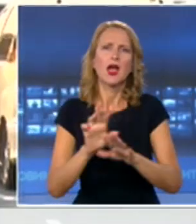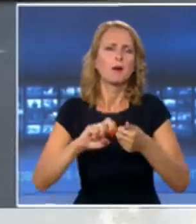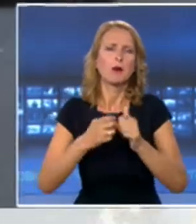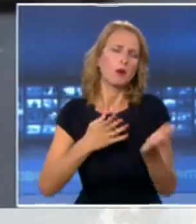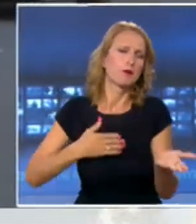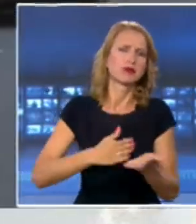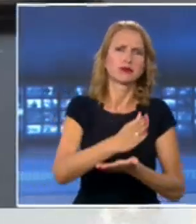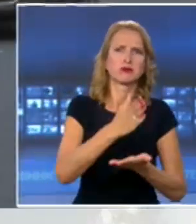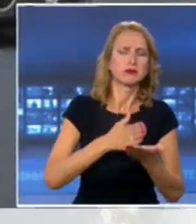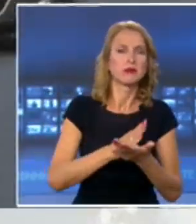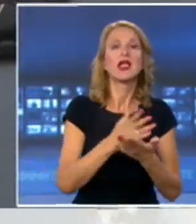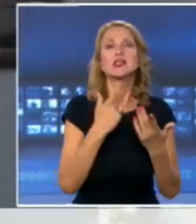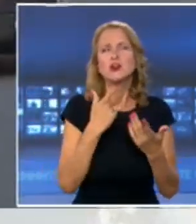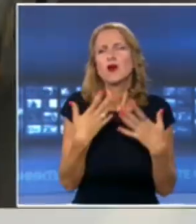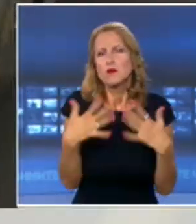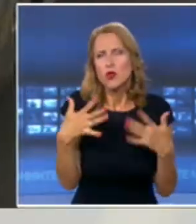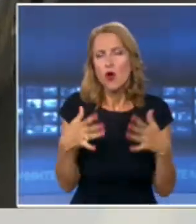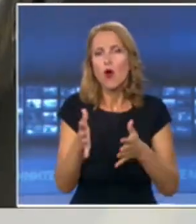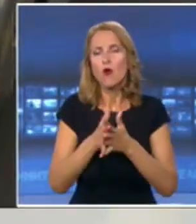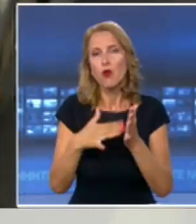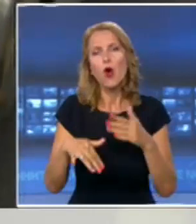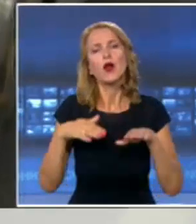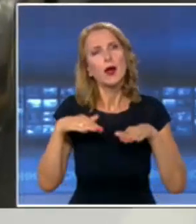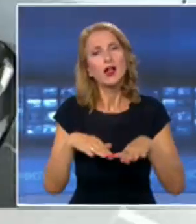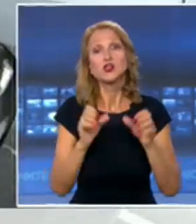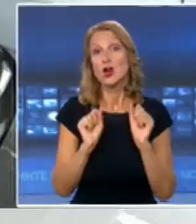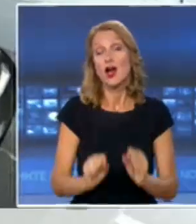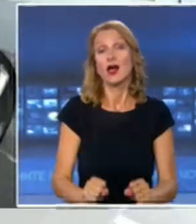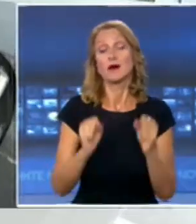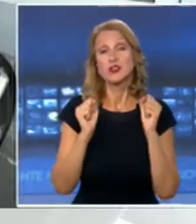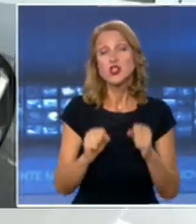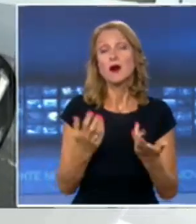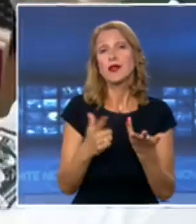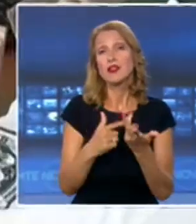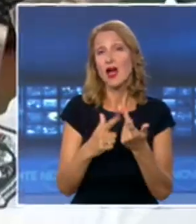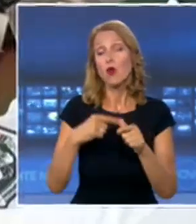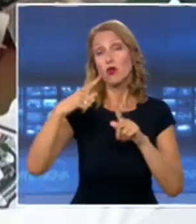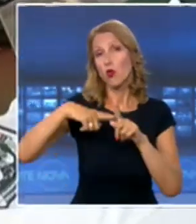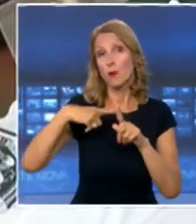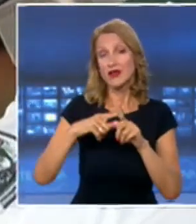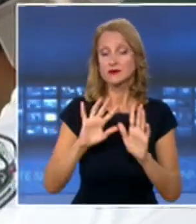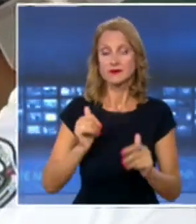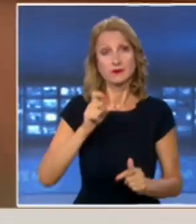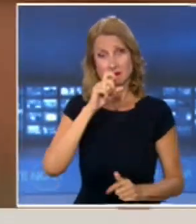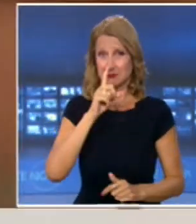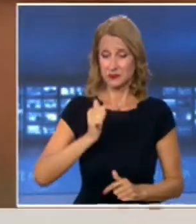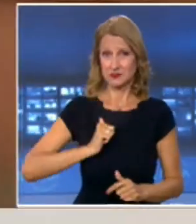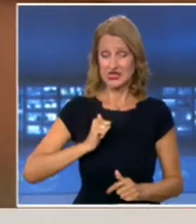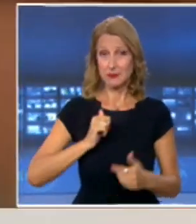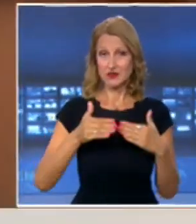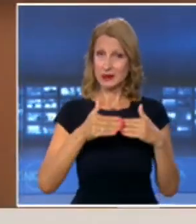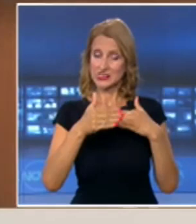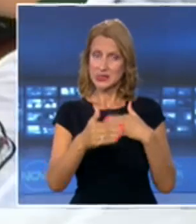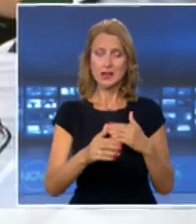рестрикции. И хиляди тръгнаха на път. Чакахме няколко месеца. Стига да сме дисциплинирани, така е добре. Да се спазваме